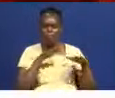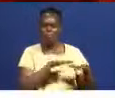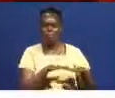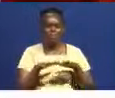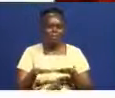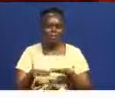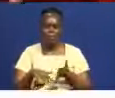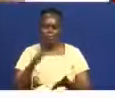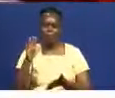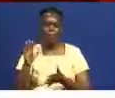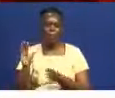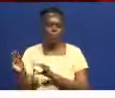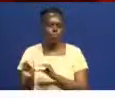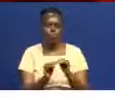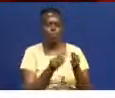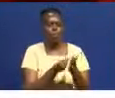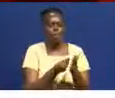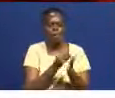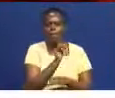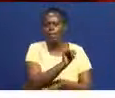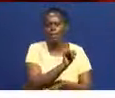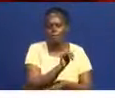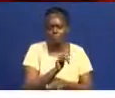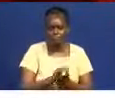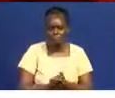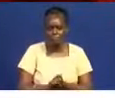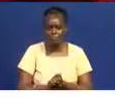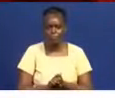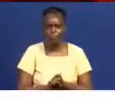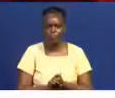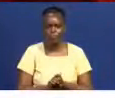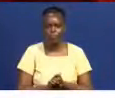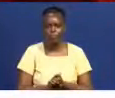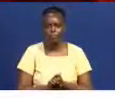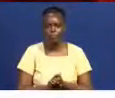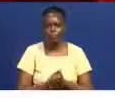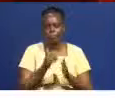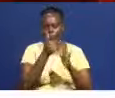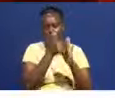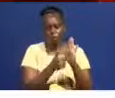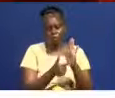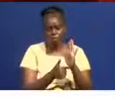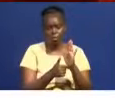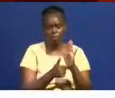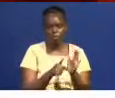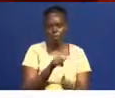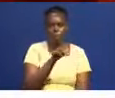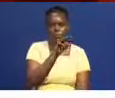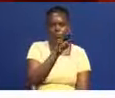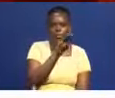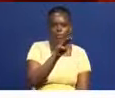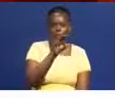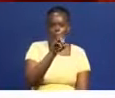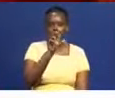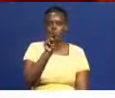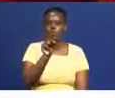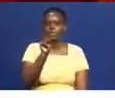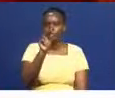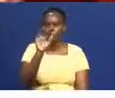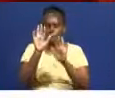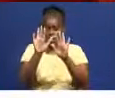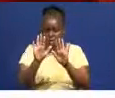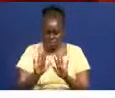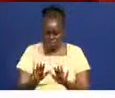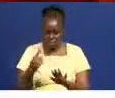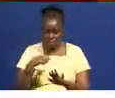shida zao ziende huko ili ziweze kuwasaidia. Bwana Speaker, huu ni mswada ambao uko na maana sana.